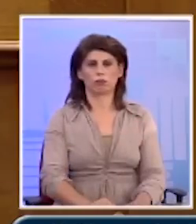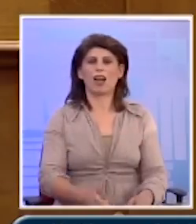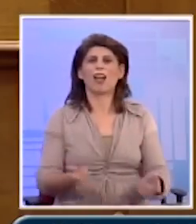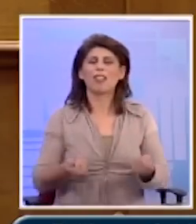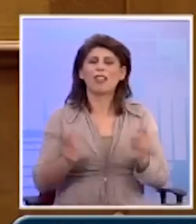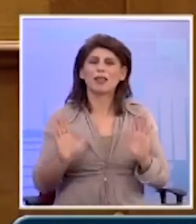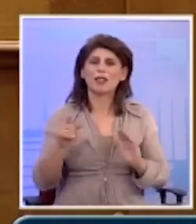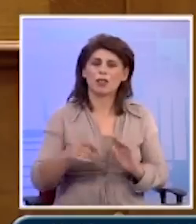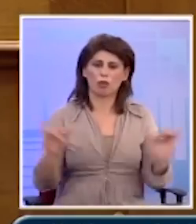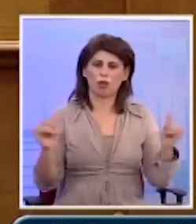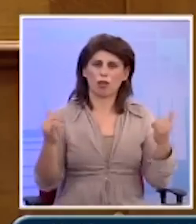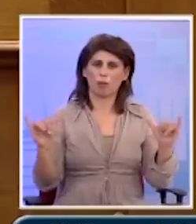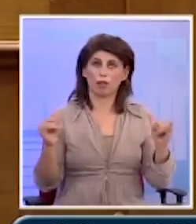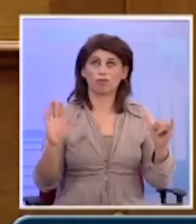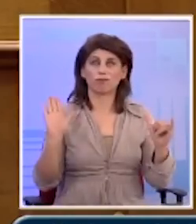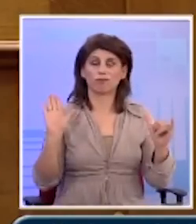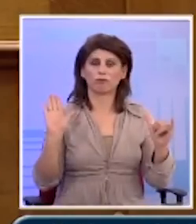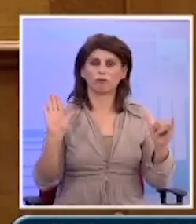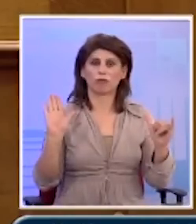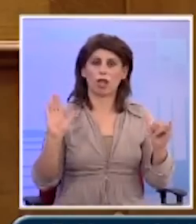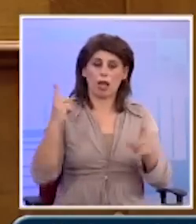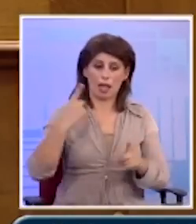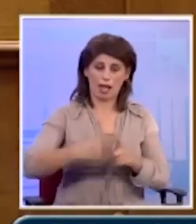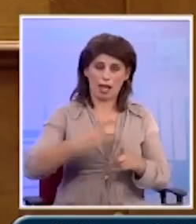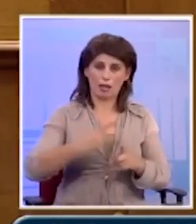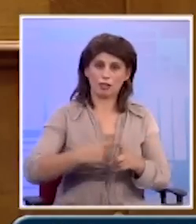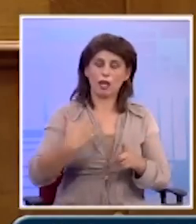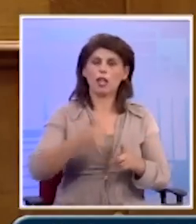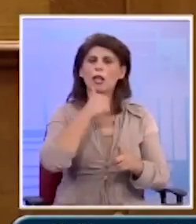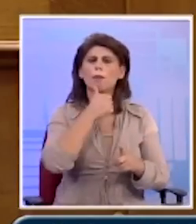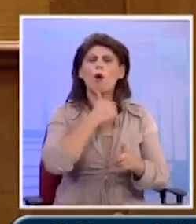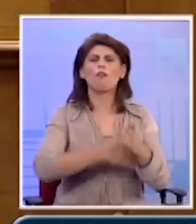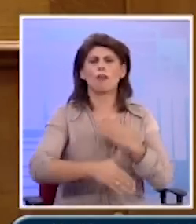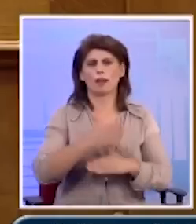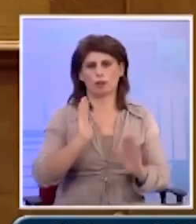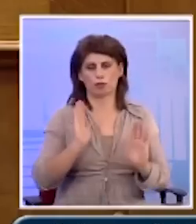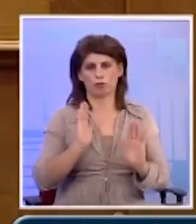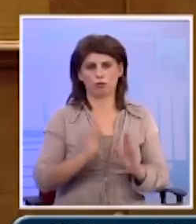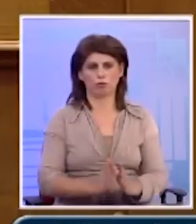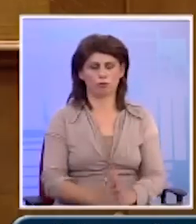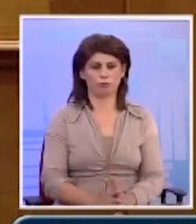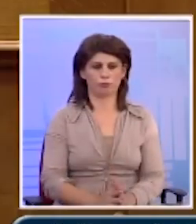Δεν γίνεται εδώ πέρα να παίζουμε. Ο ελληνικός λαός έχει υποφέρει.